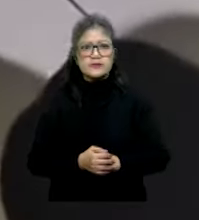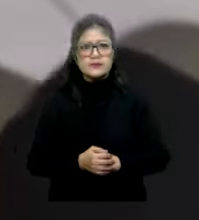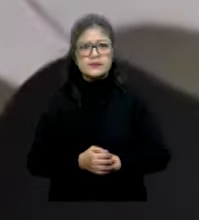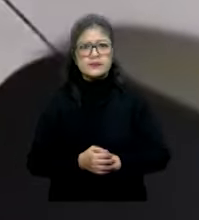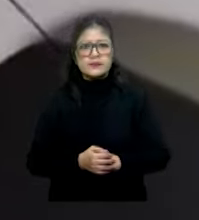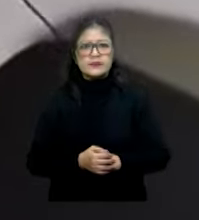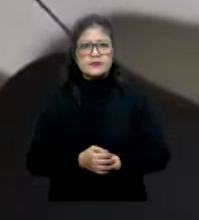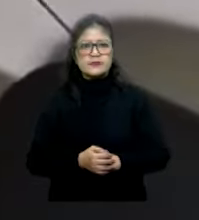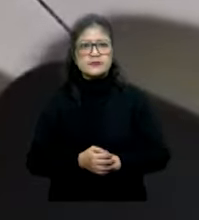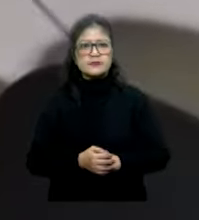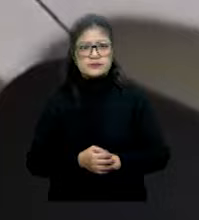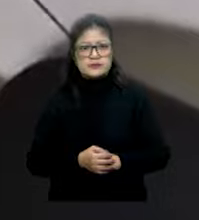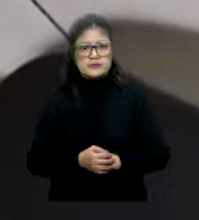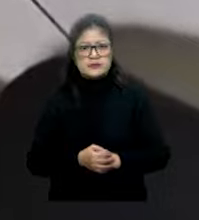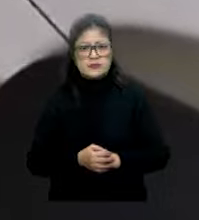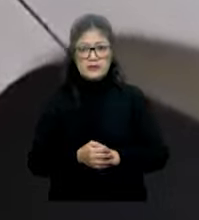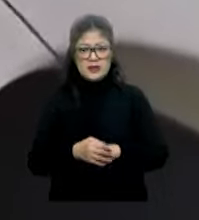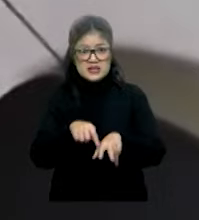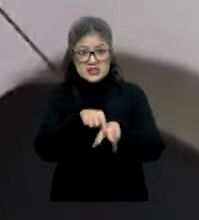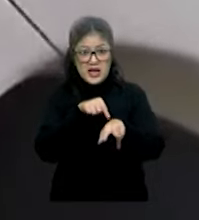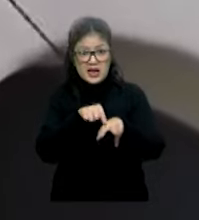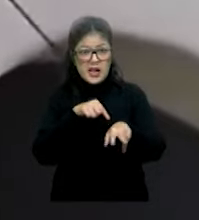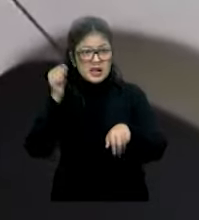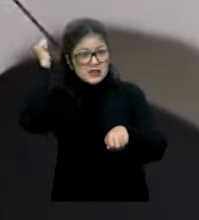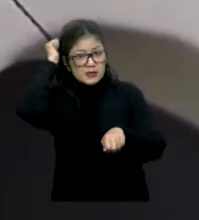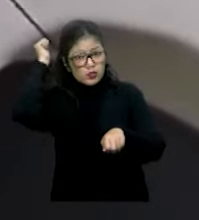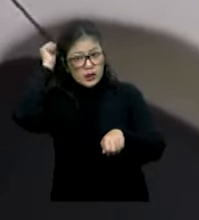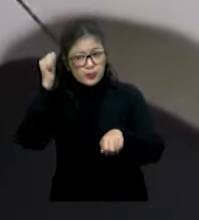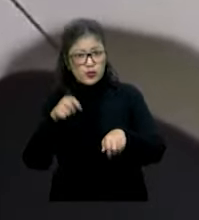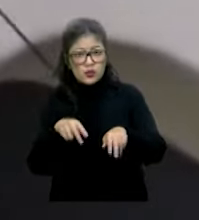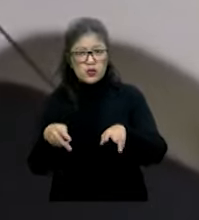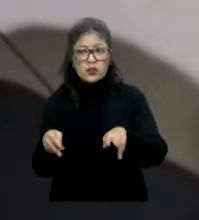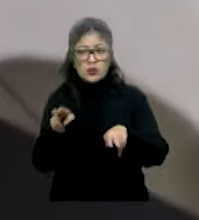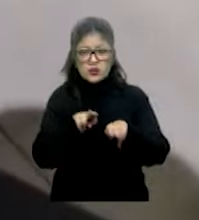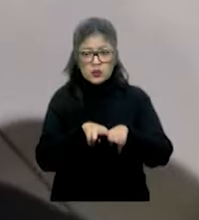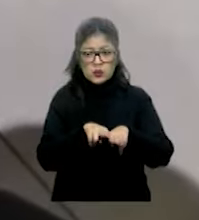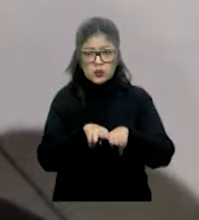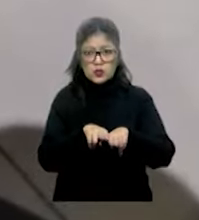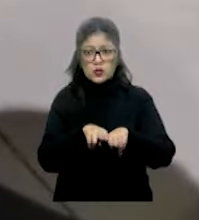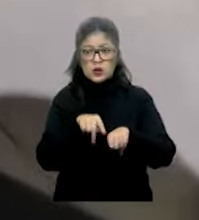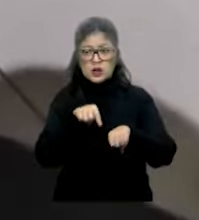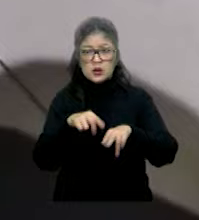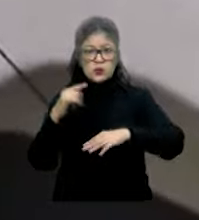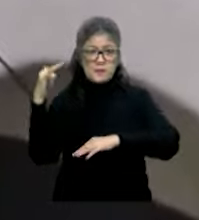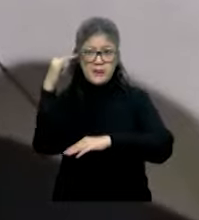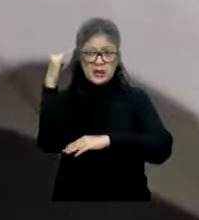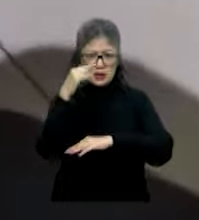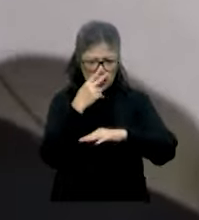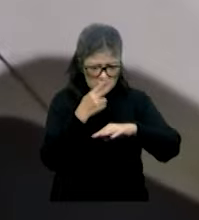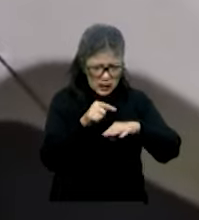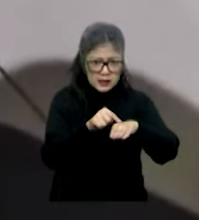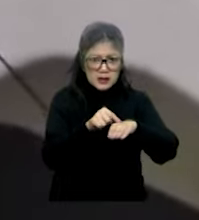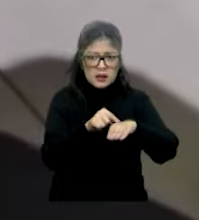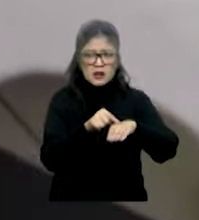Dua pasang selop yang digunakan dua ibu rumah tangga ini dibongkar petugas di Bandara Internasional Supadio Kuburaya, Kalimantan